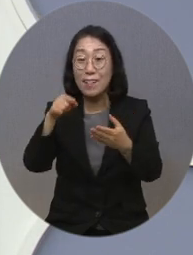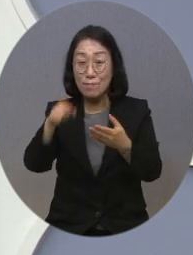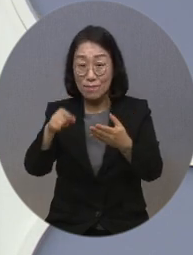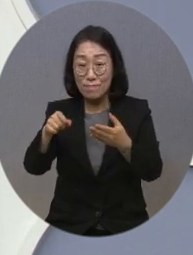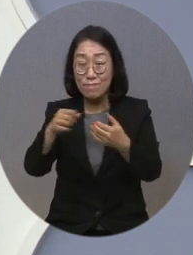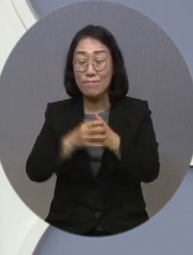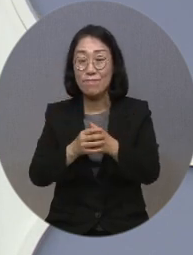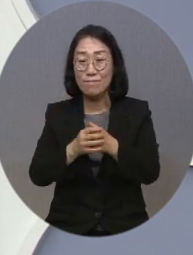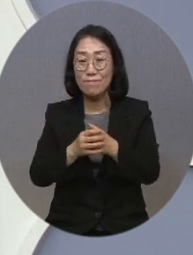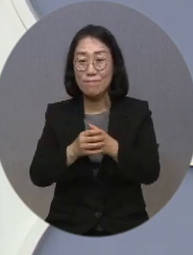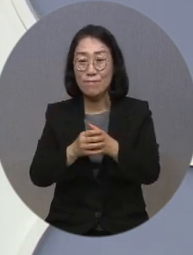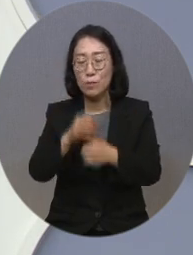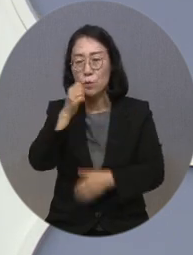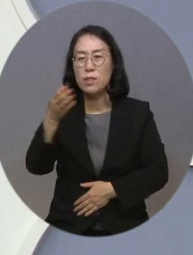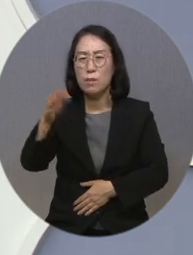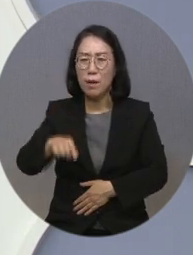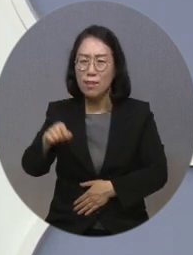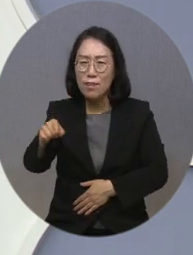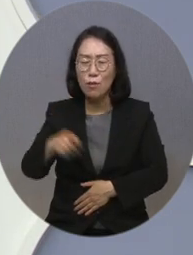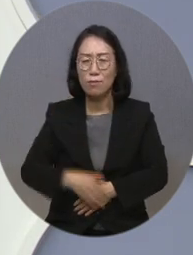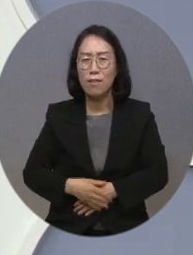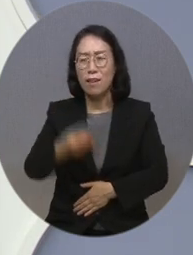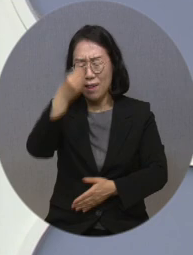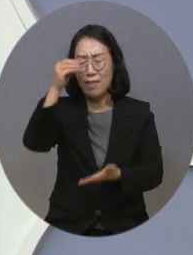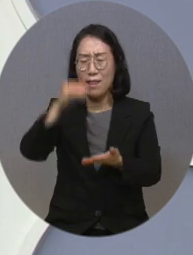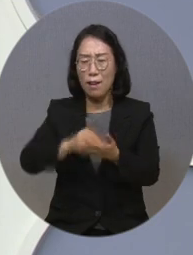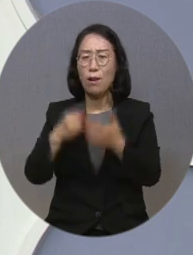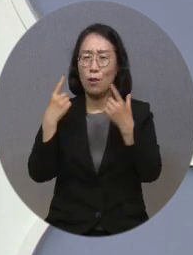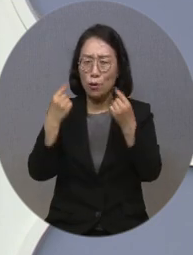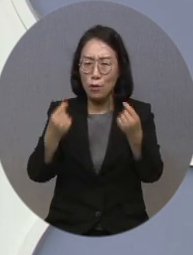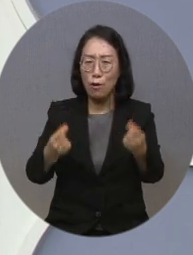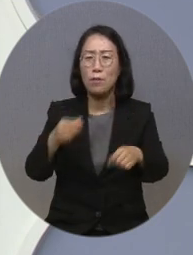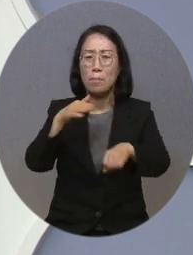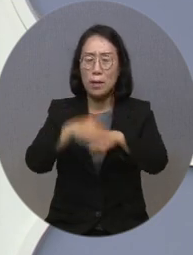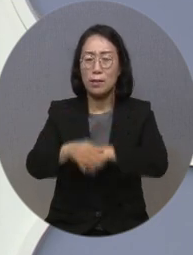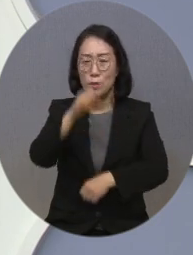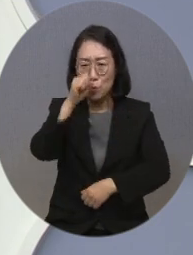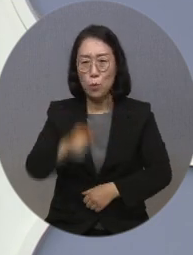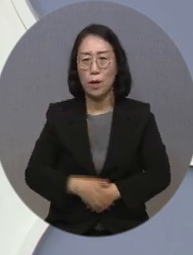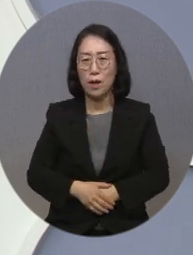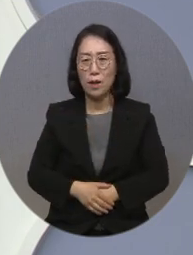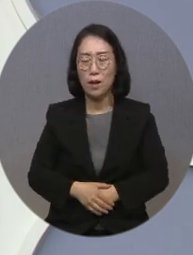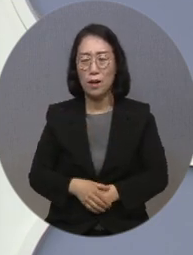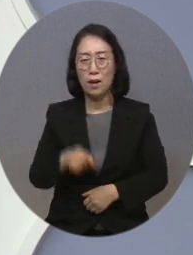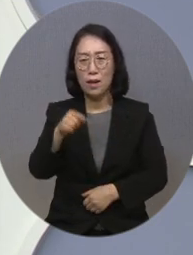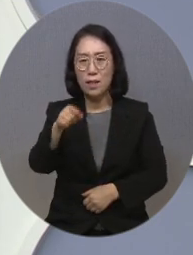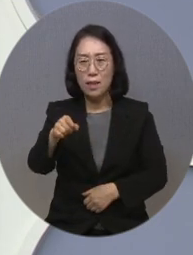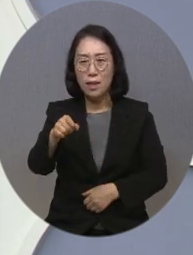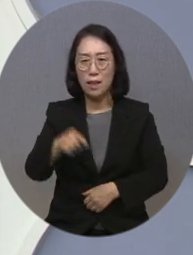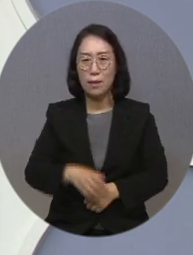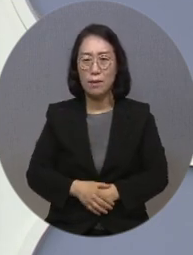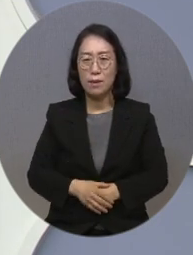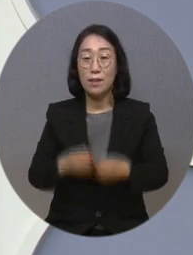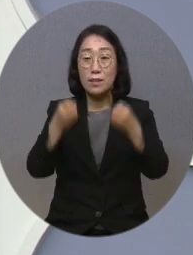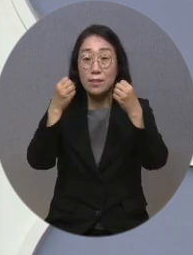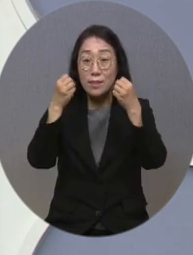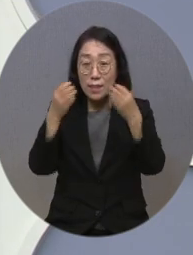필요가 없다. 저는 신구 세력이 아무래도 정권 교체에서 이루어졌기 때문에